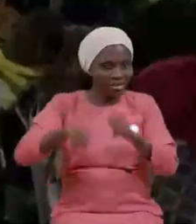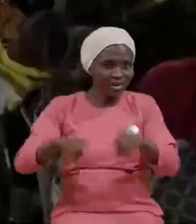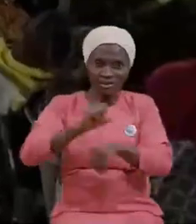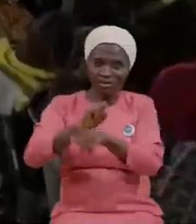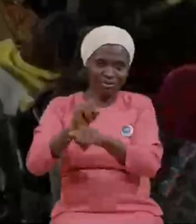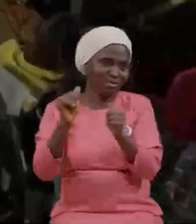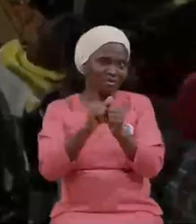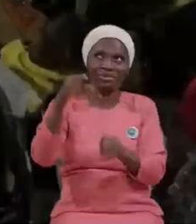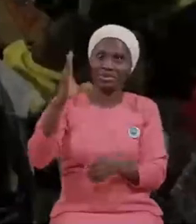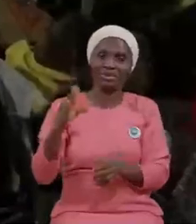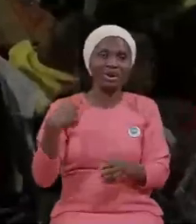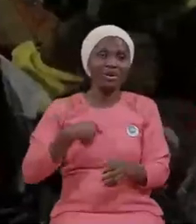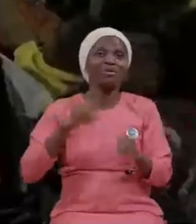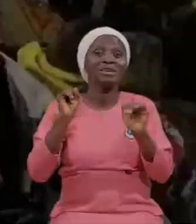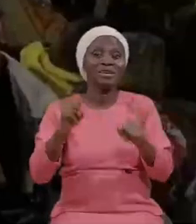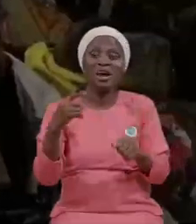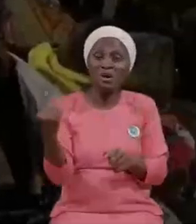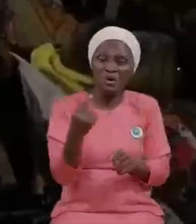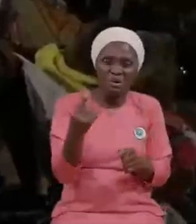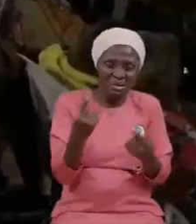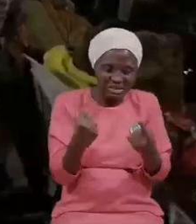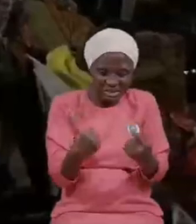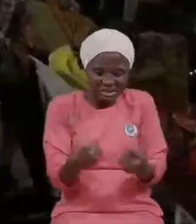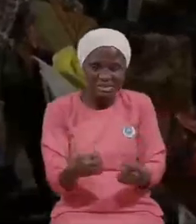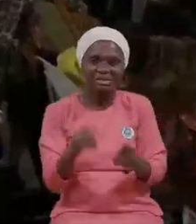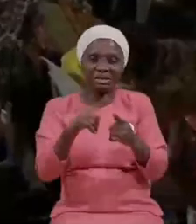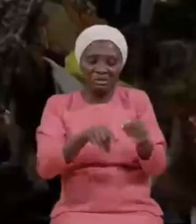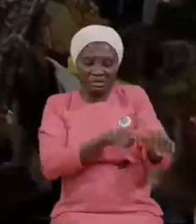Nous pouvons seulement manipuler les êtres humains.